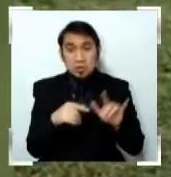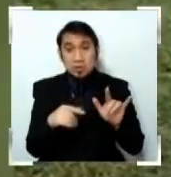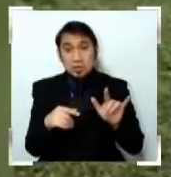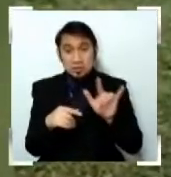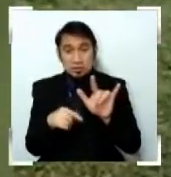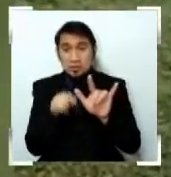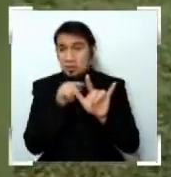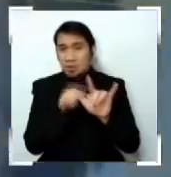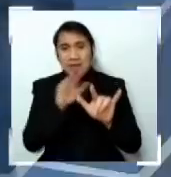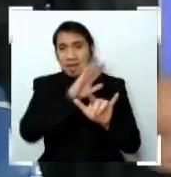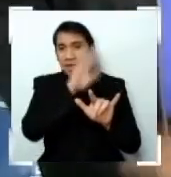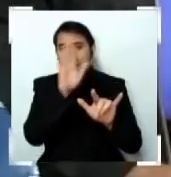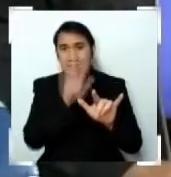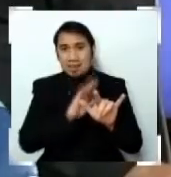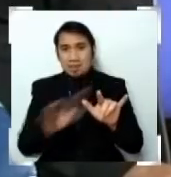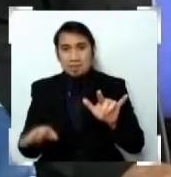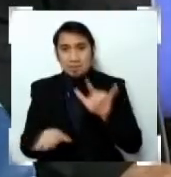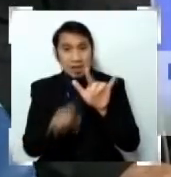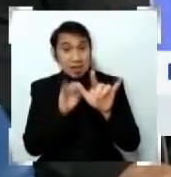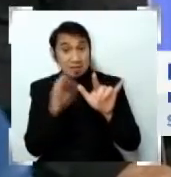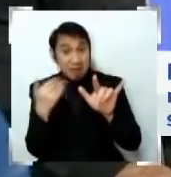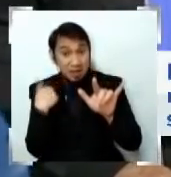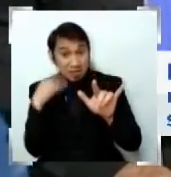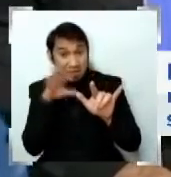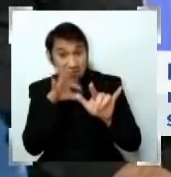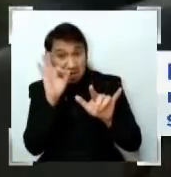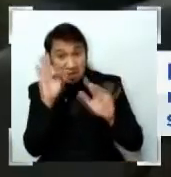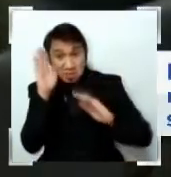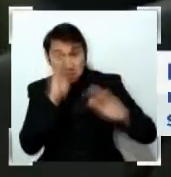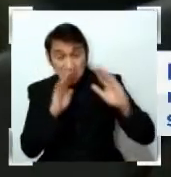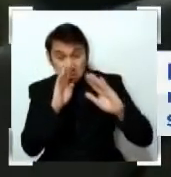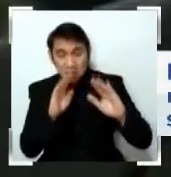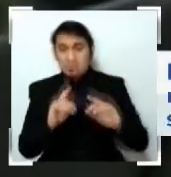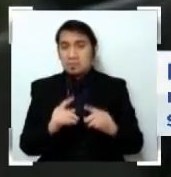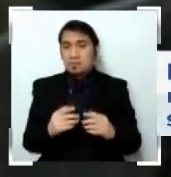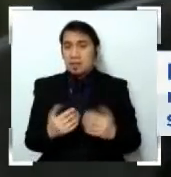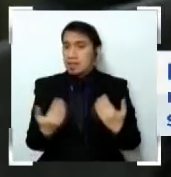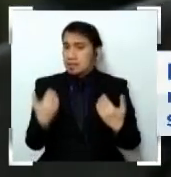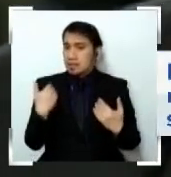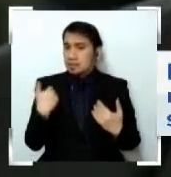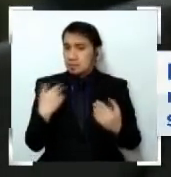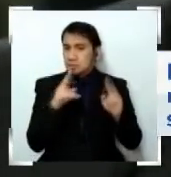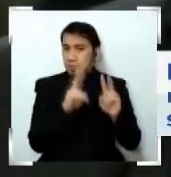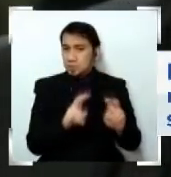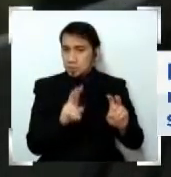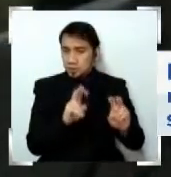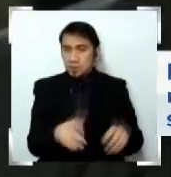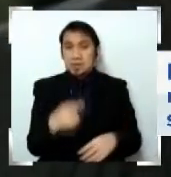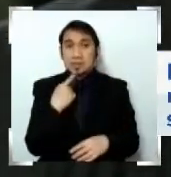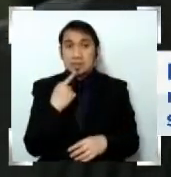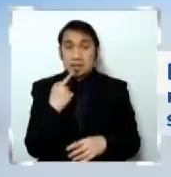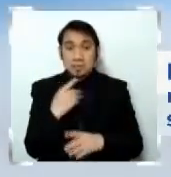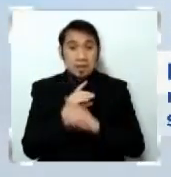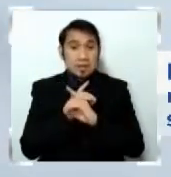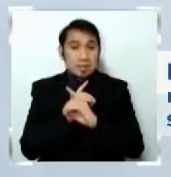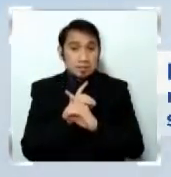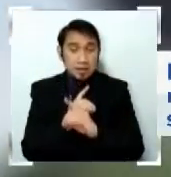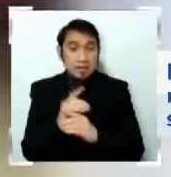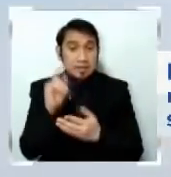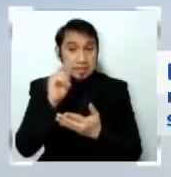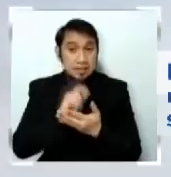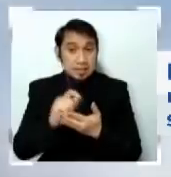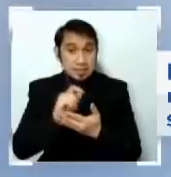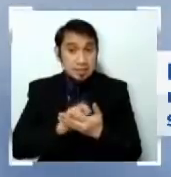pag may problema. Bagamat hindi pa tapos ang investigasyon, binanggit kahapon ni Defense Secretary Delphine Lorenzana na